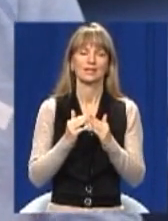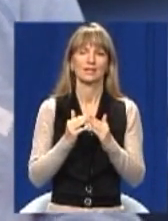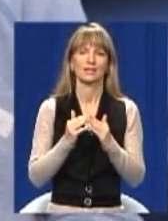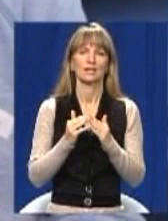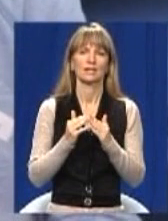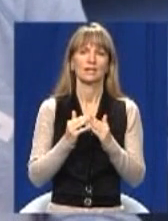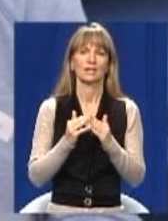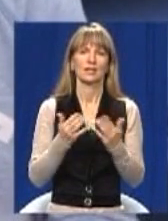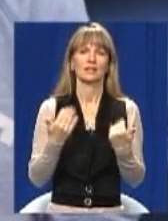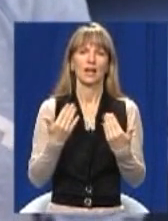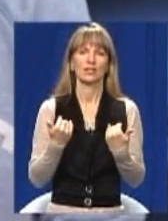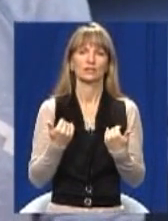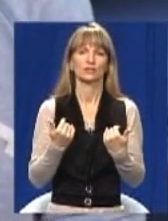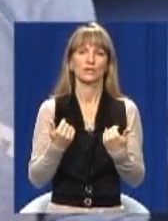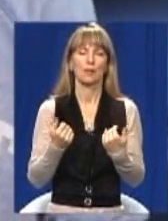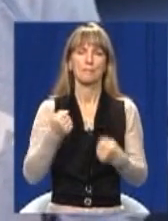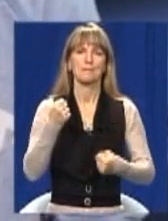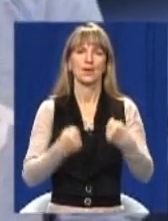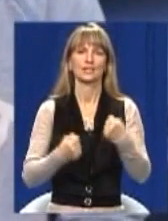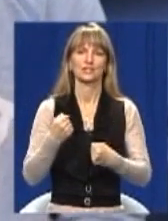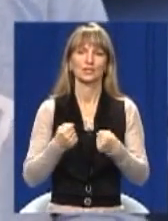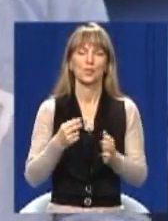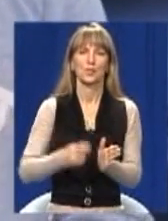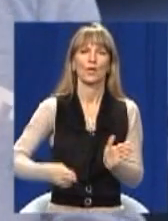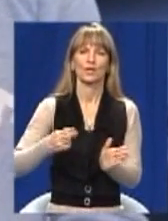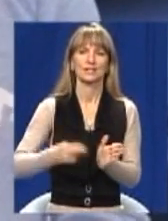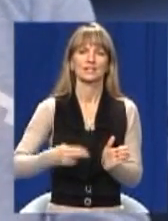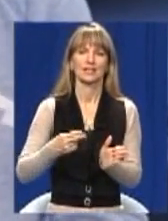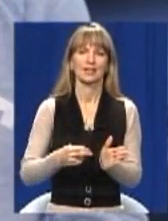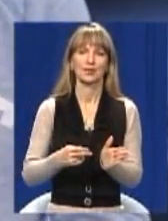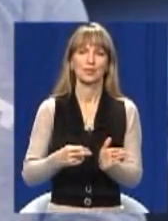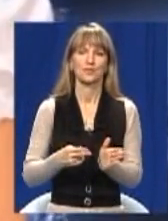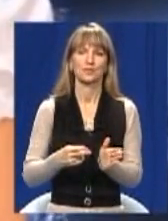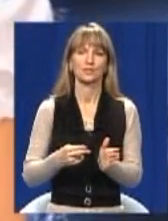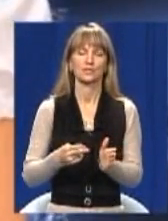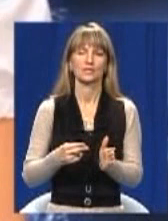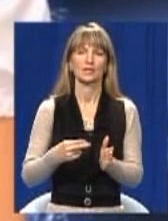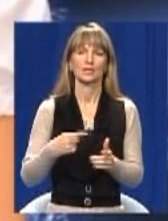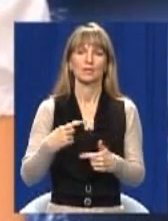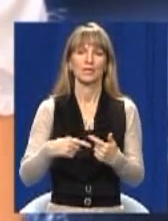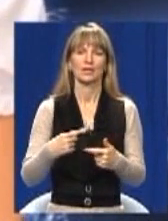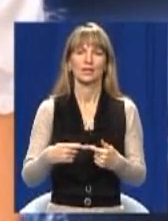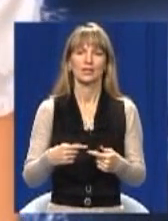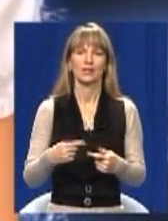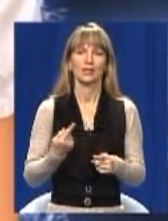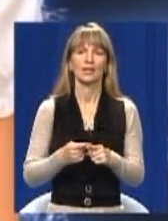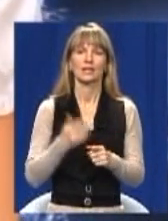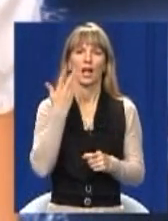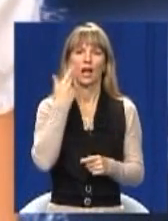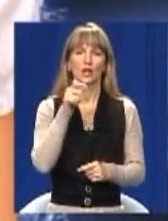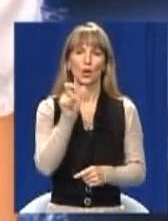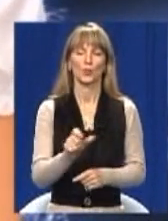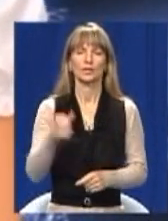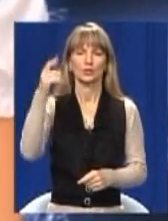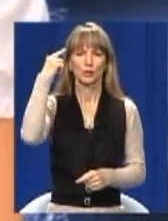дачи, ну машинки, поезды, мотки. Это когда люди